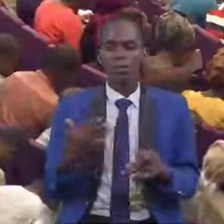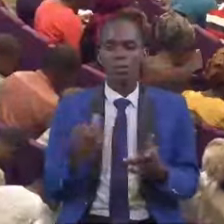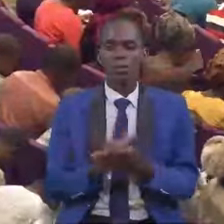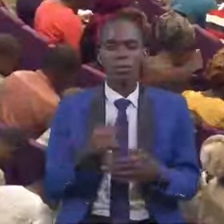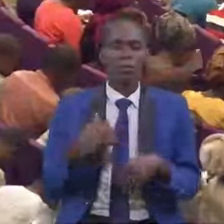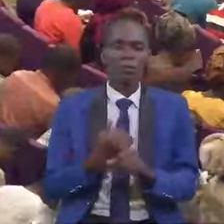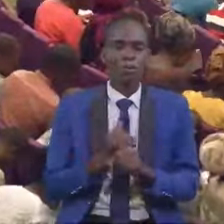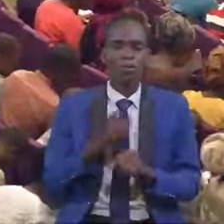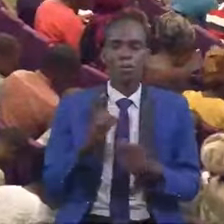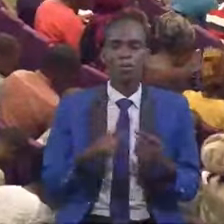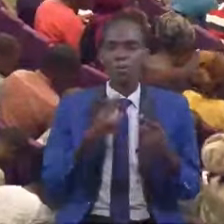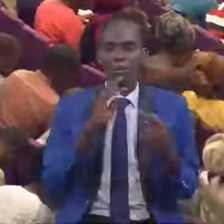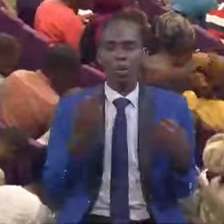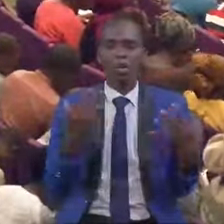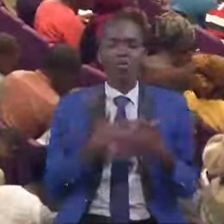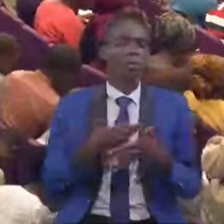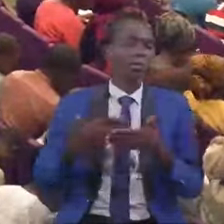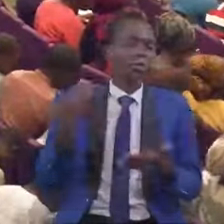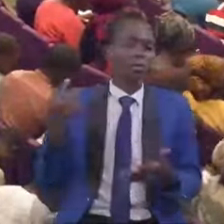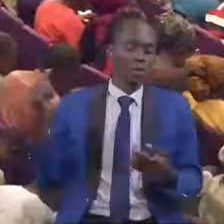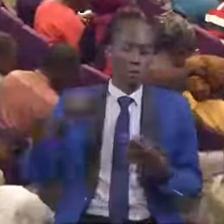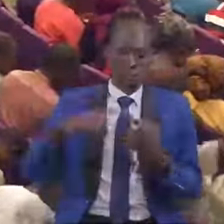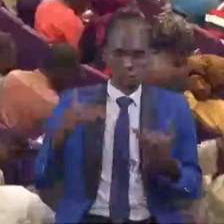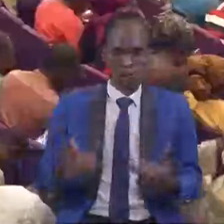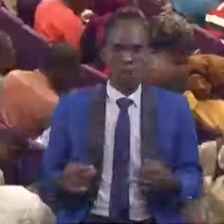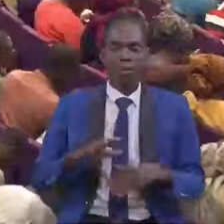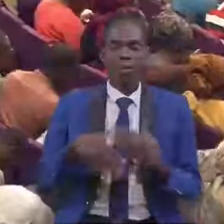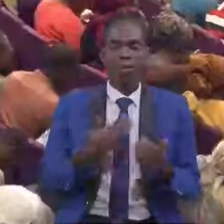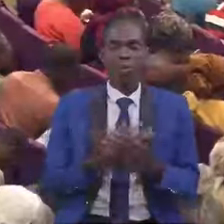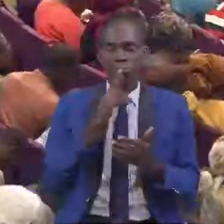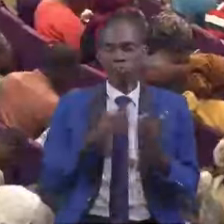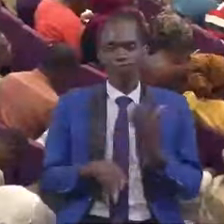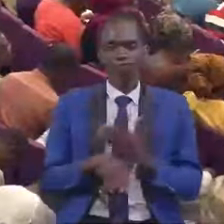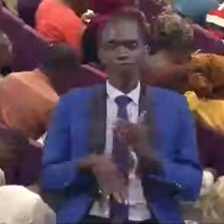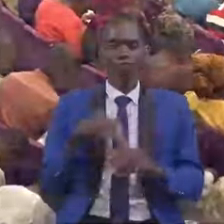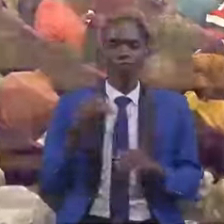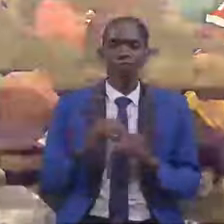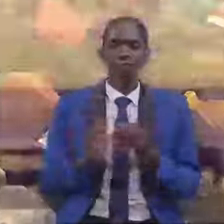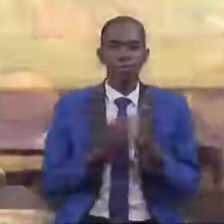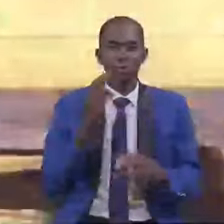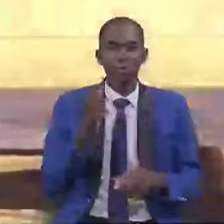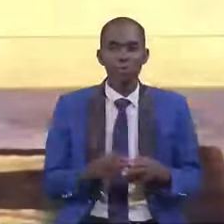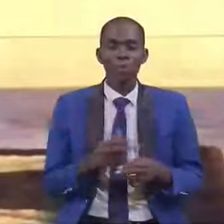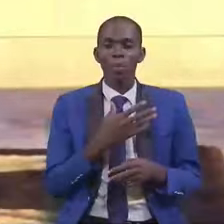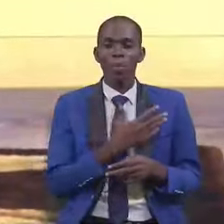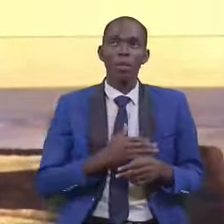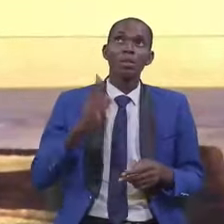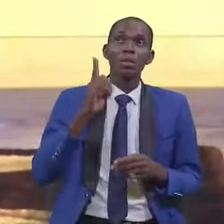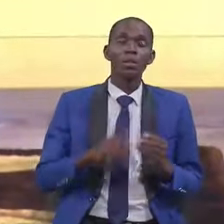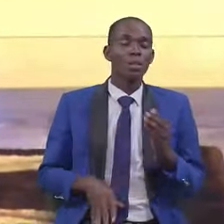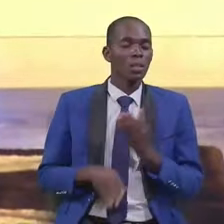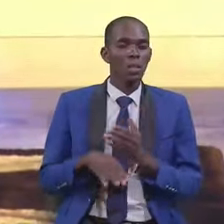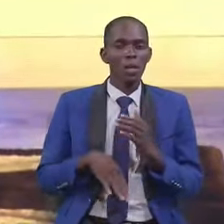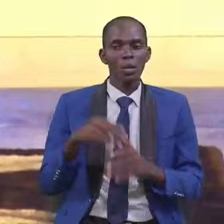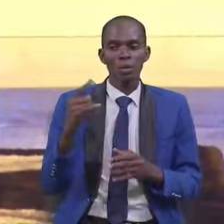vous craignez jusqu'à ce jour est chassé au nom de Jésus-Christ. Il chassa les esprits par sa parole et